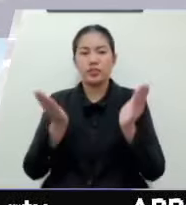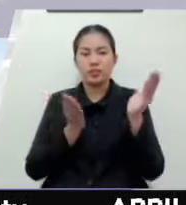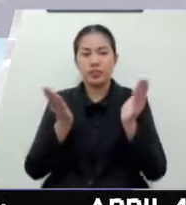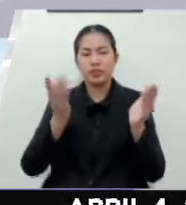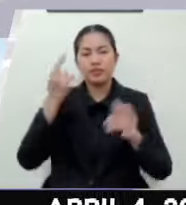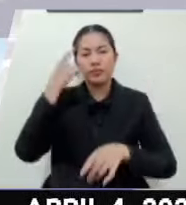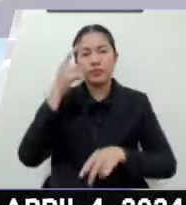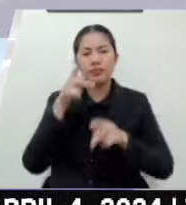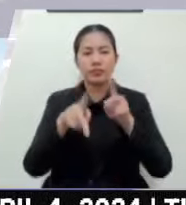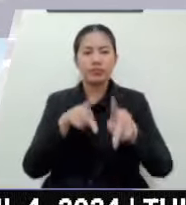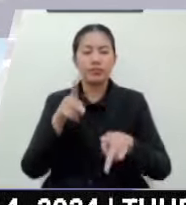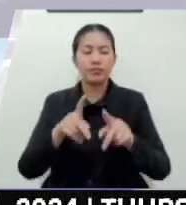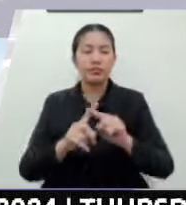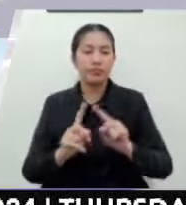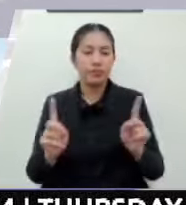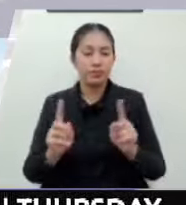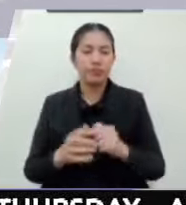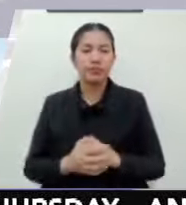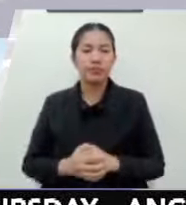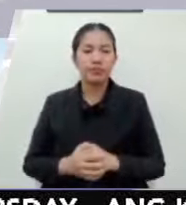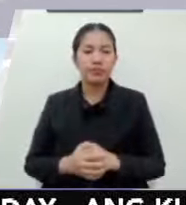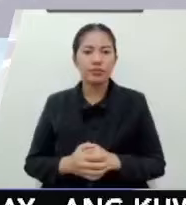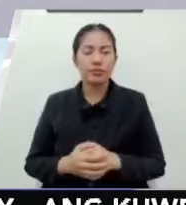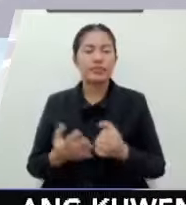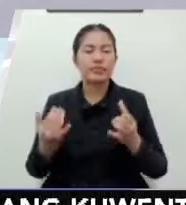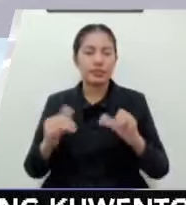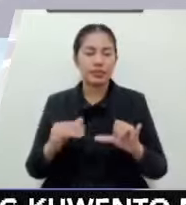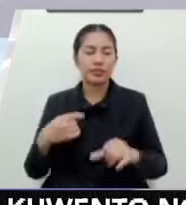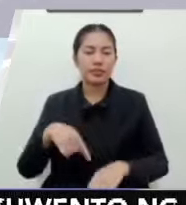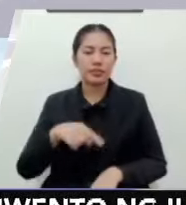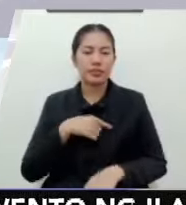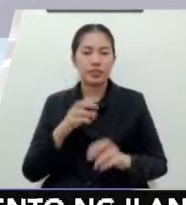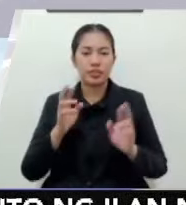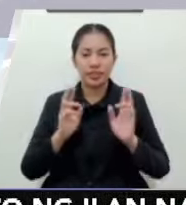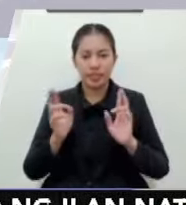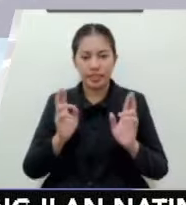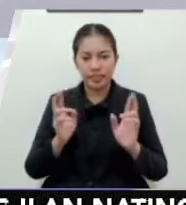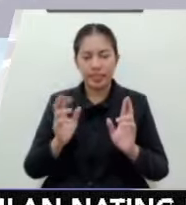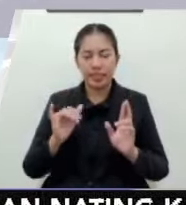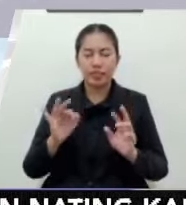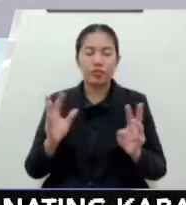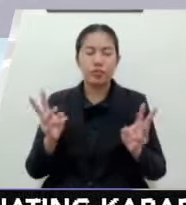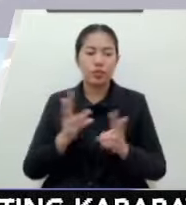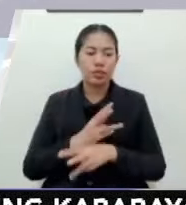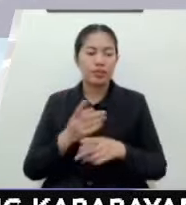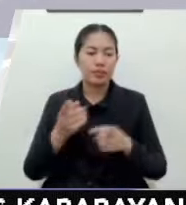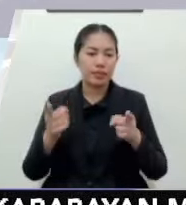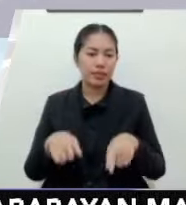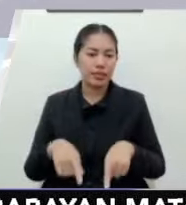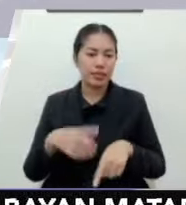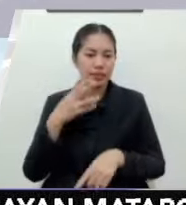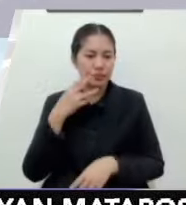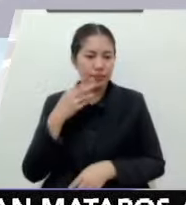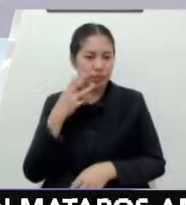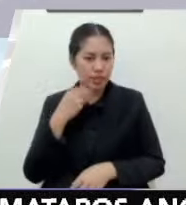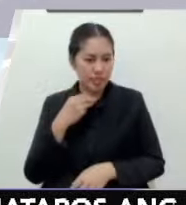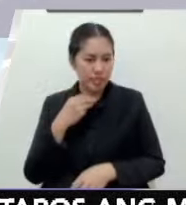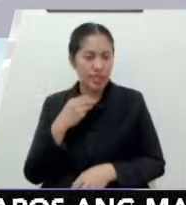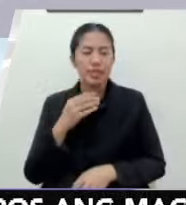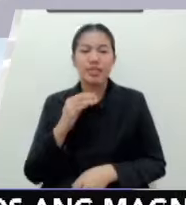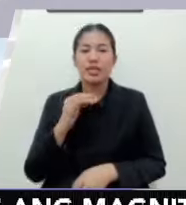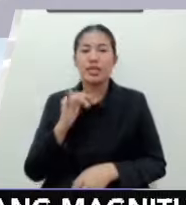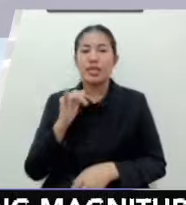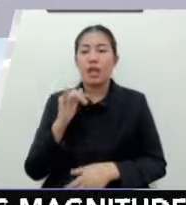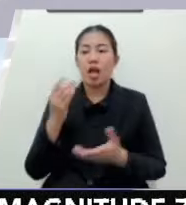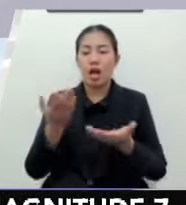But nevertheless, Rafi, no, ay nakaanda naman po tayo sa worst case scenarios na may experience po natin. So yung mga bagong planta po natin